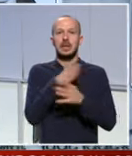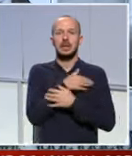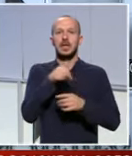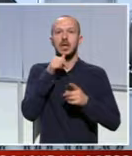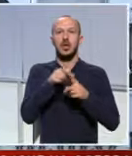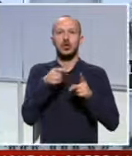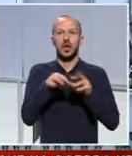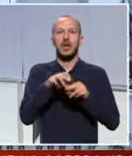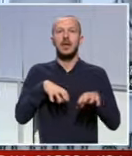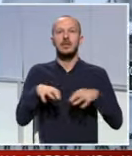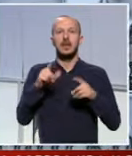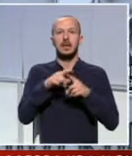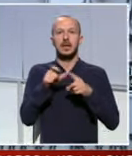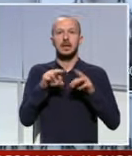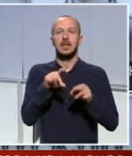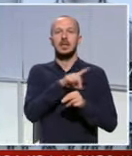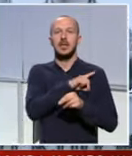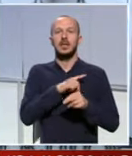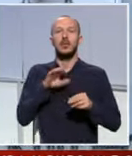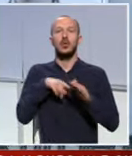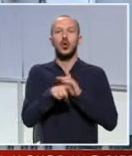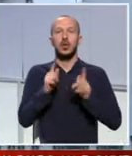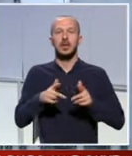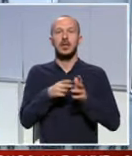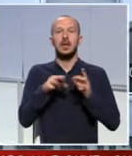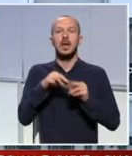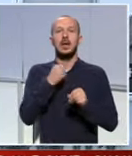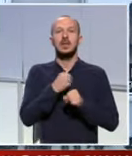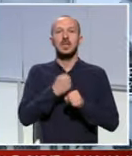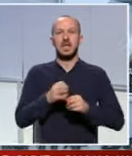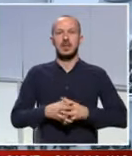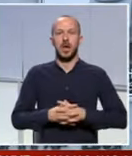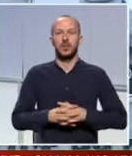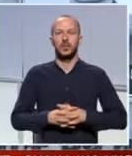i Draganu Klačaru, radnicima RTRS-a stradalim u toku rata na radnim zadacima.